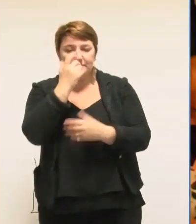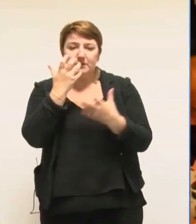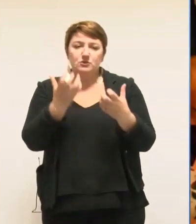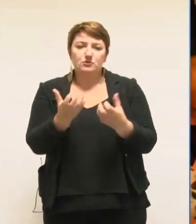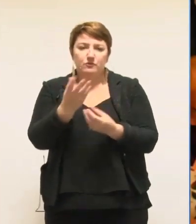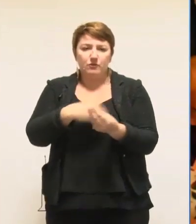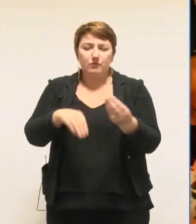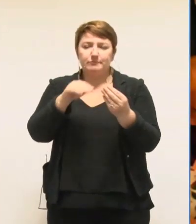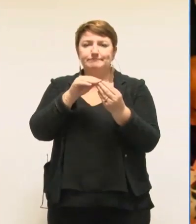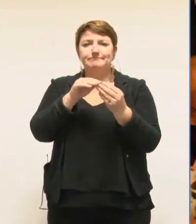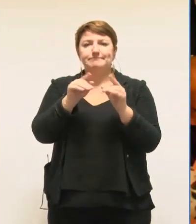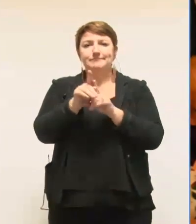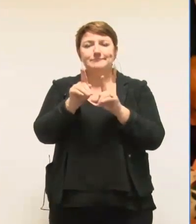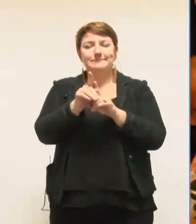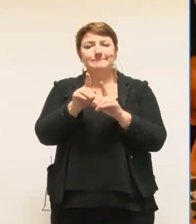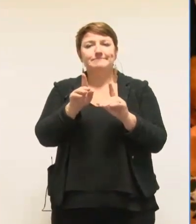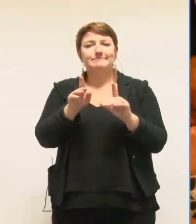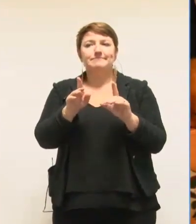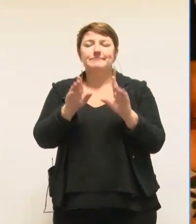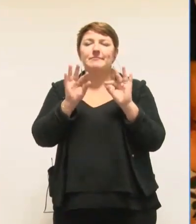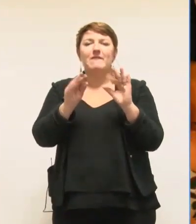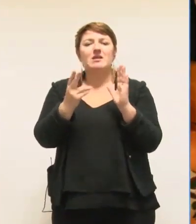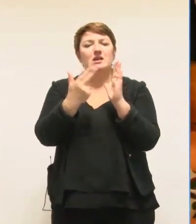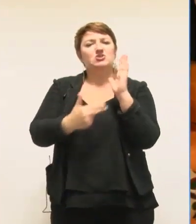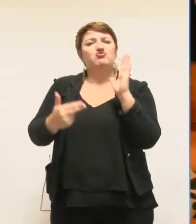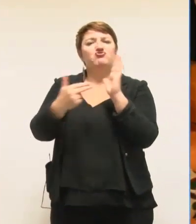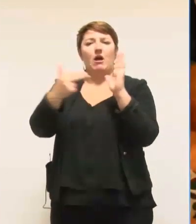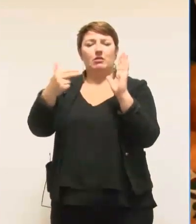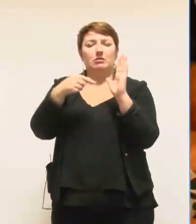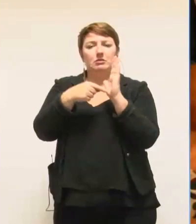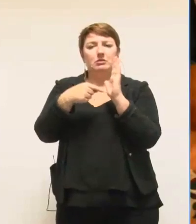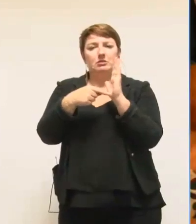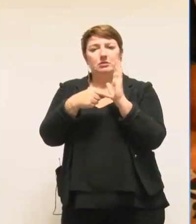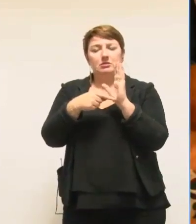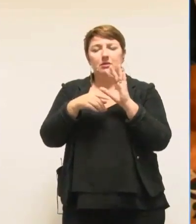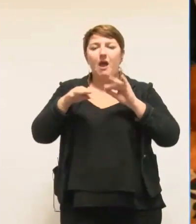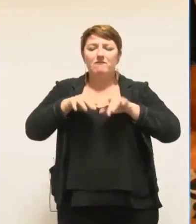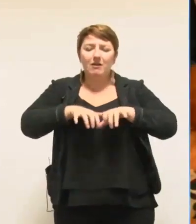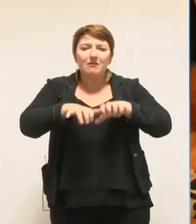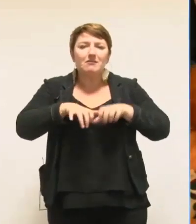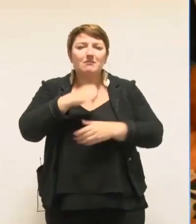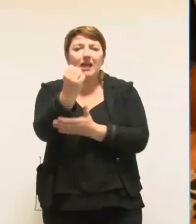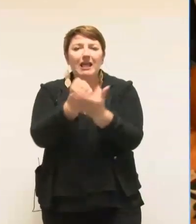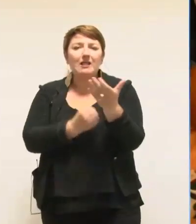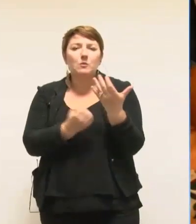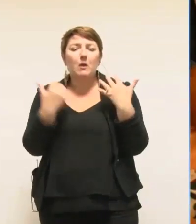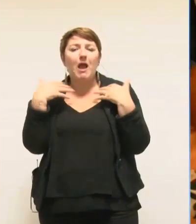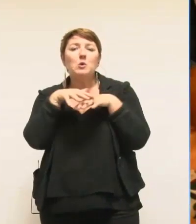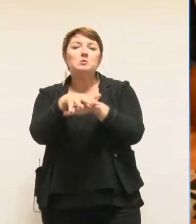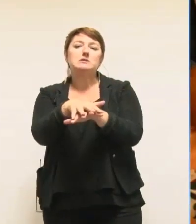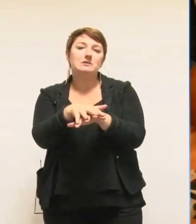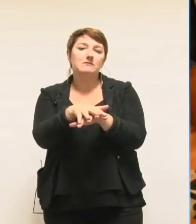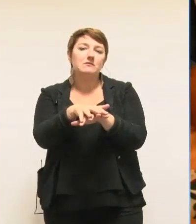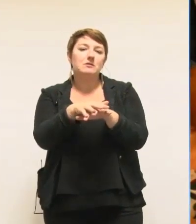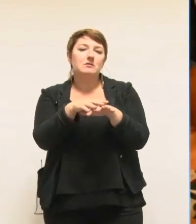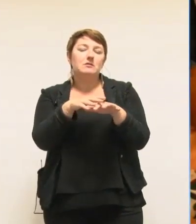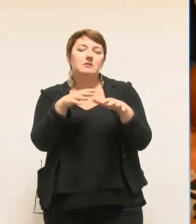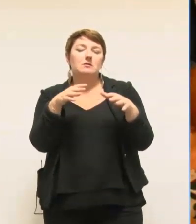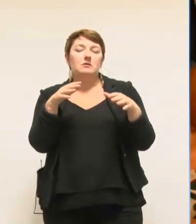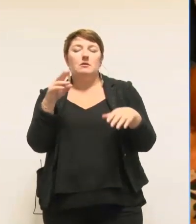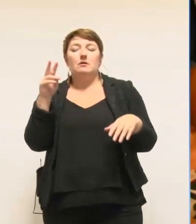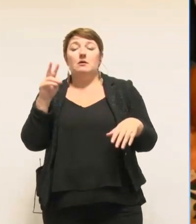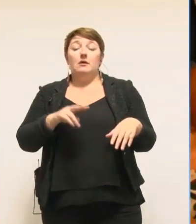dire particulièrement, c'est sur la charte et sur cette écriture inclusive. Alors, même si ce n'est pas